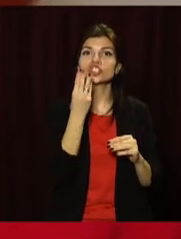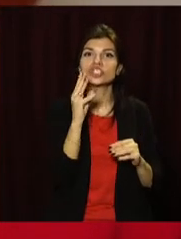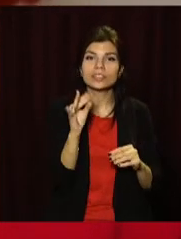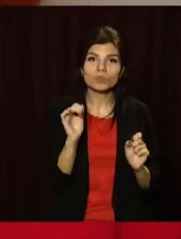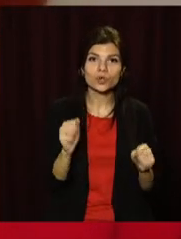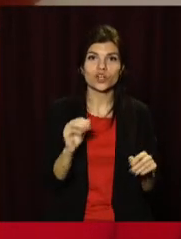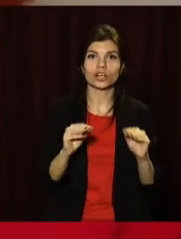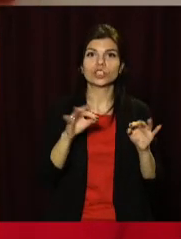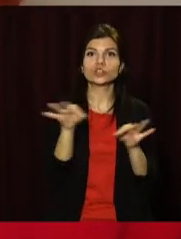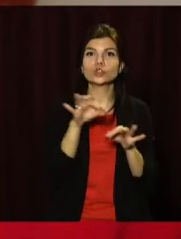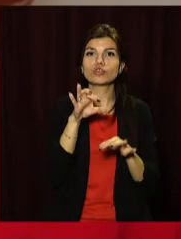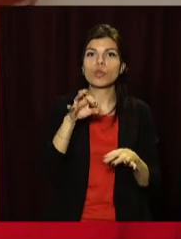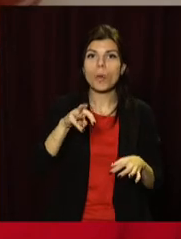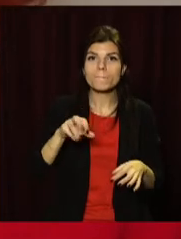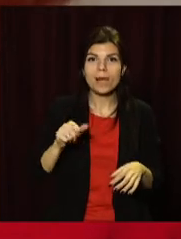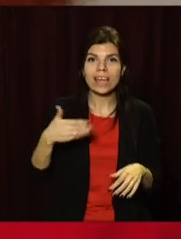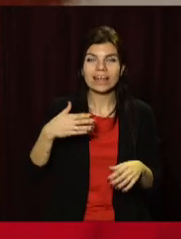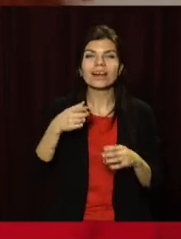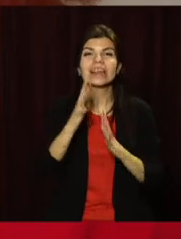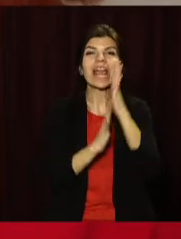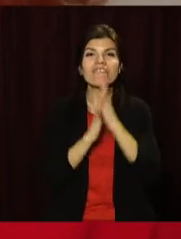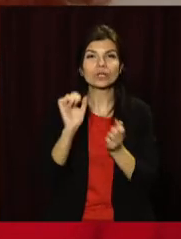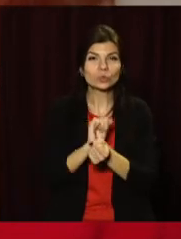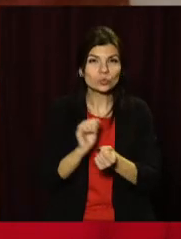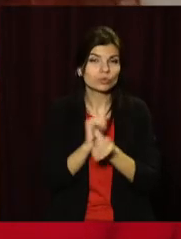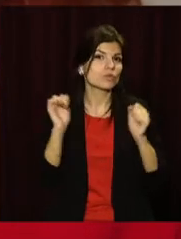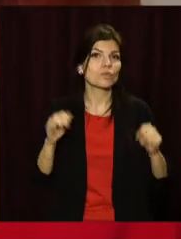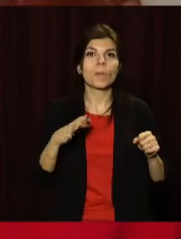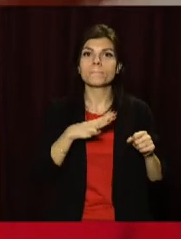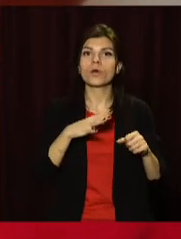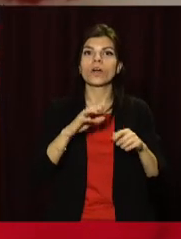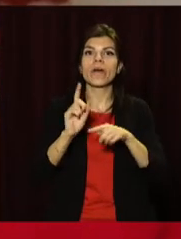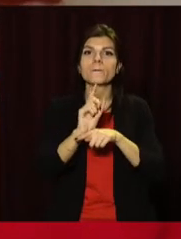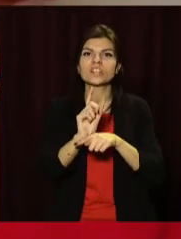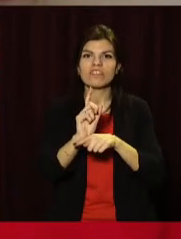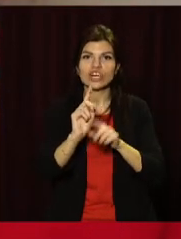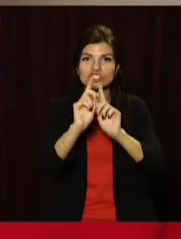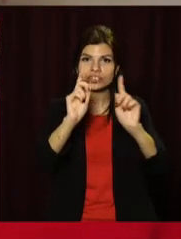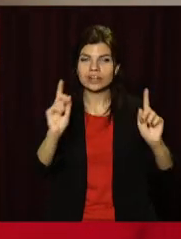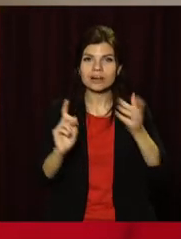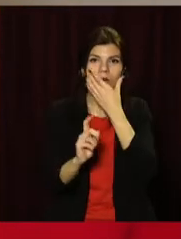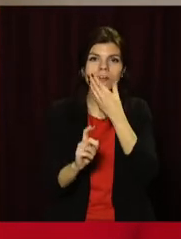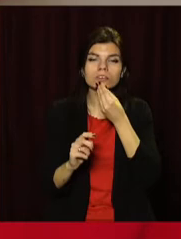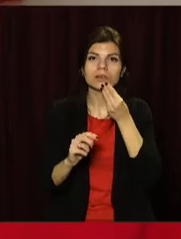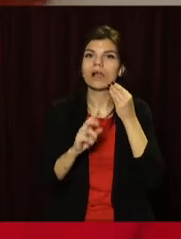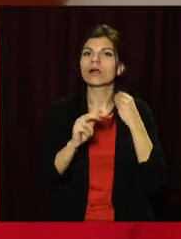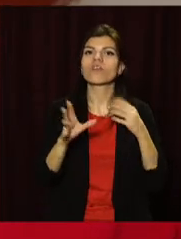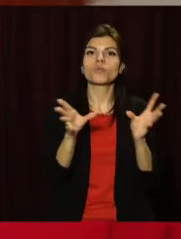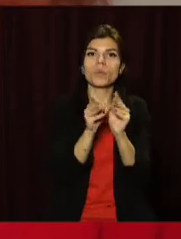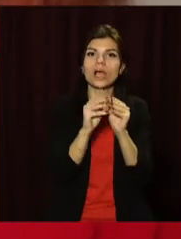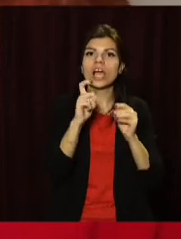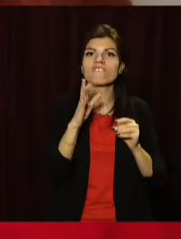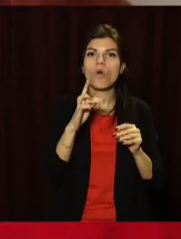шишек, соломы, мха, из разных материалов. Это могут быть подсвечники тоже красиво украшенные как хвоей, так и